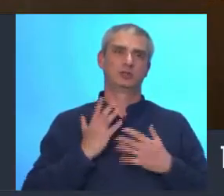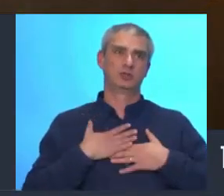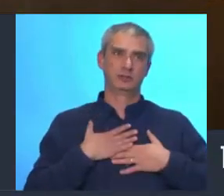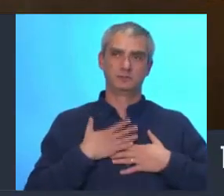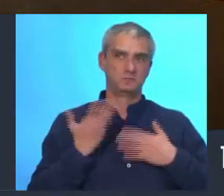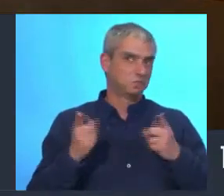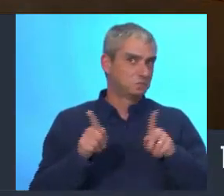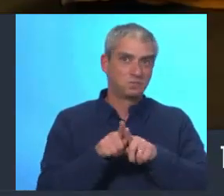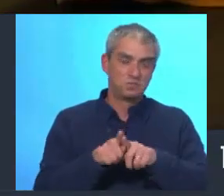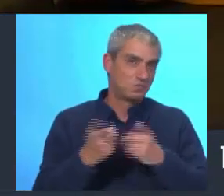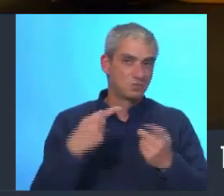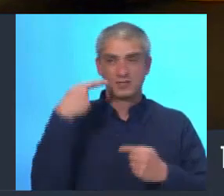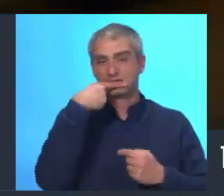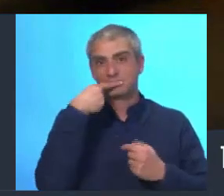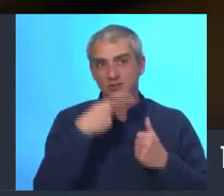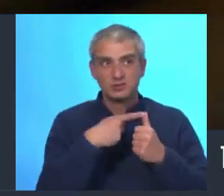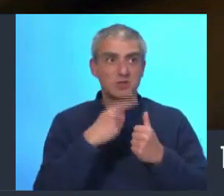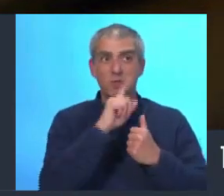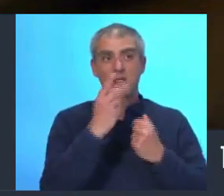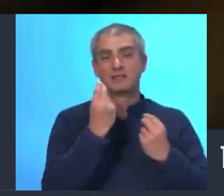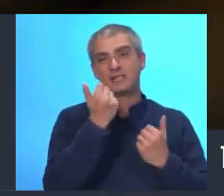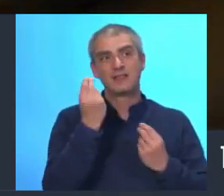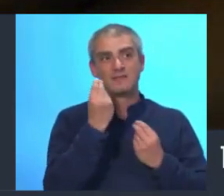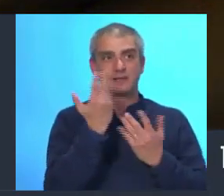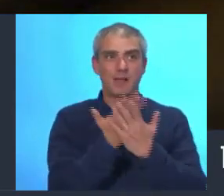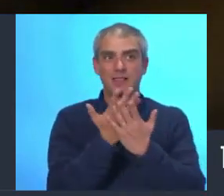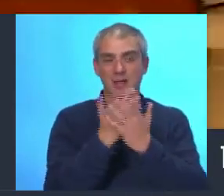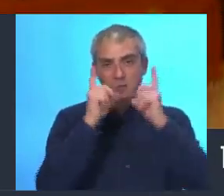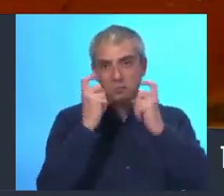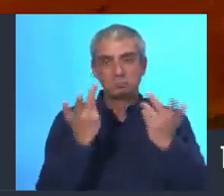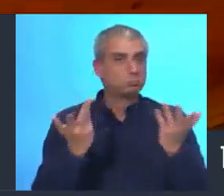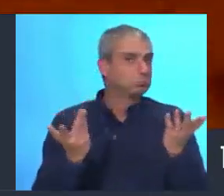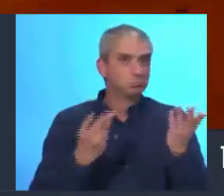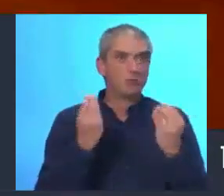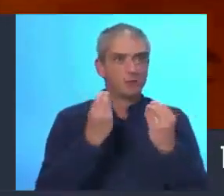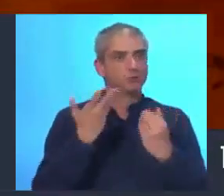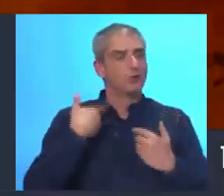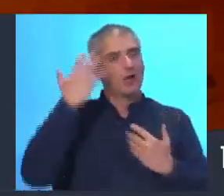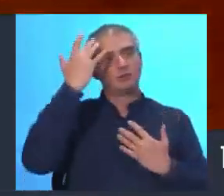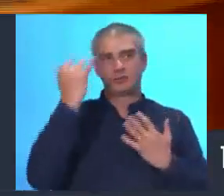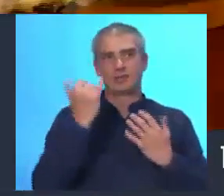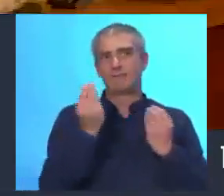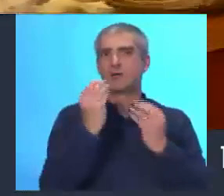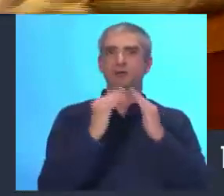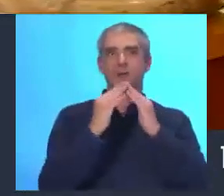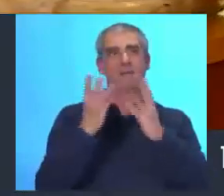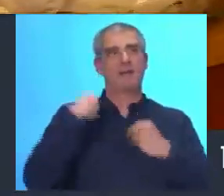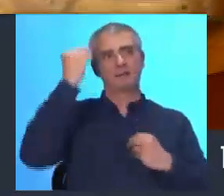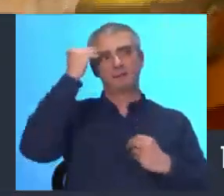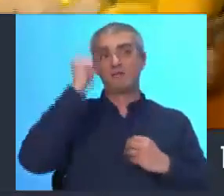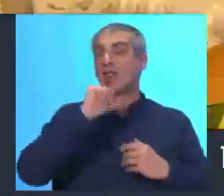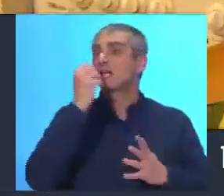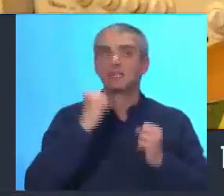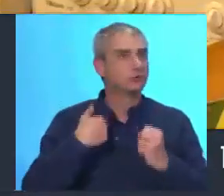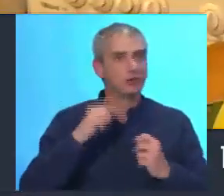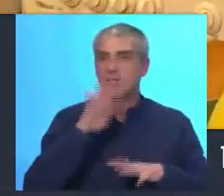כמו מברשת שיניים, אולי קצת דברים לתיעוד, וזה משהו מעורר השראה וזה פריט מהבית. אבל הדבר שהכי קשה לי שאני לא